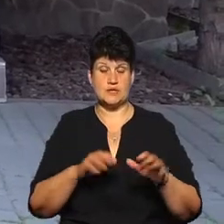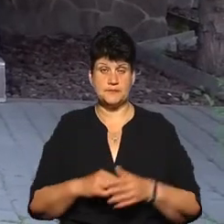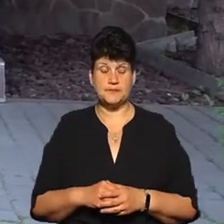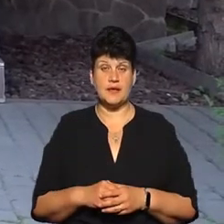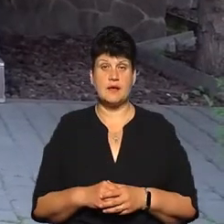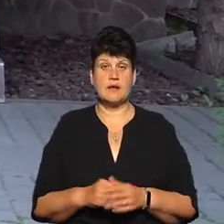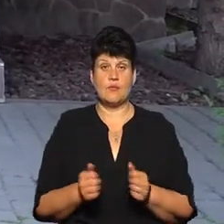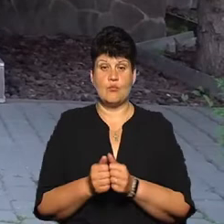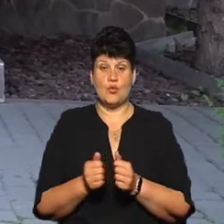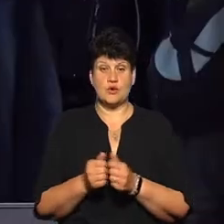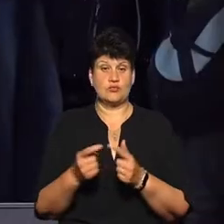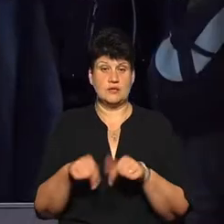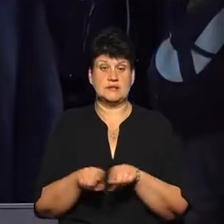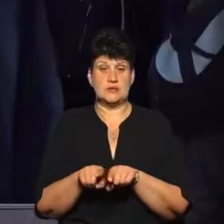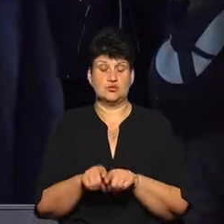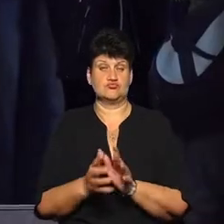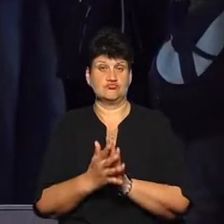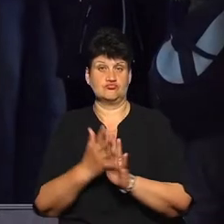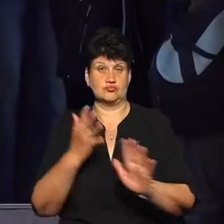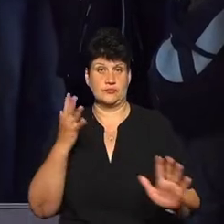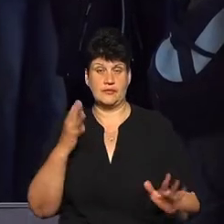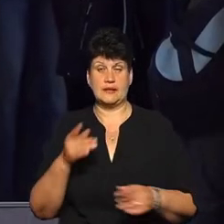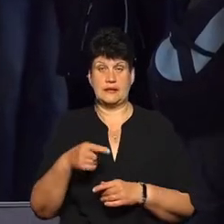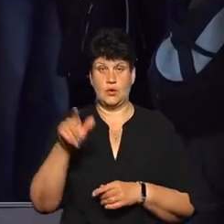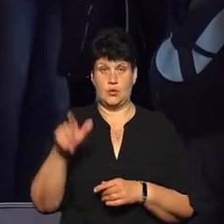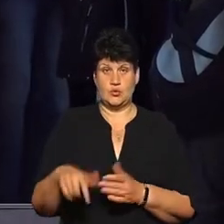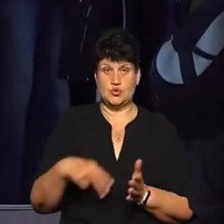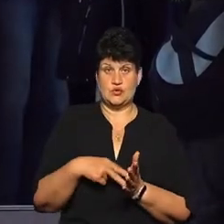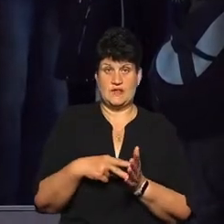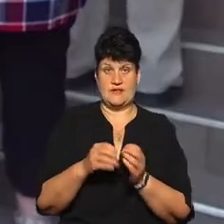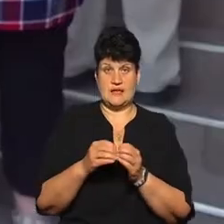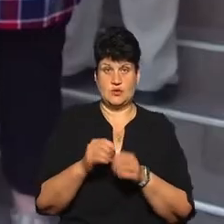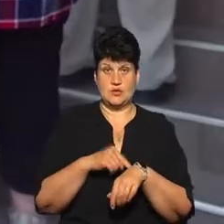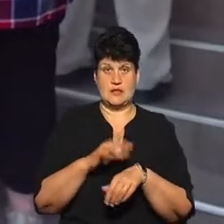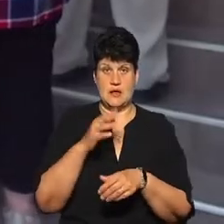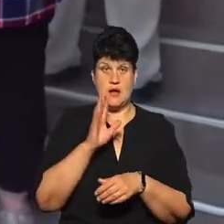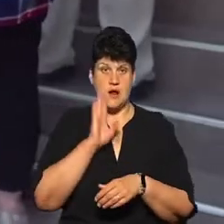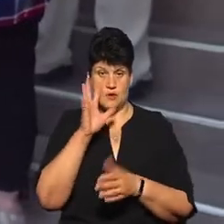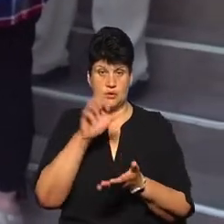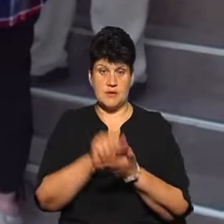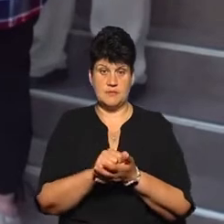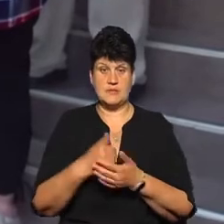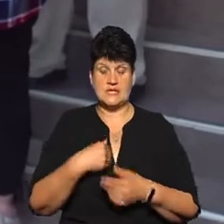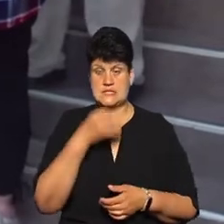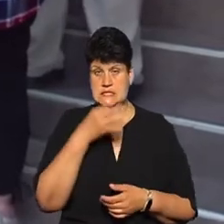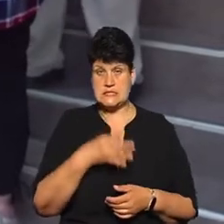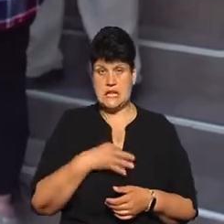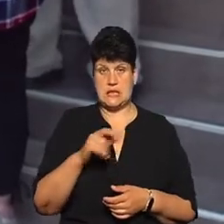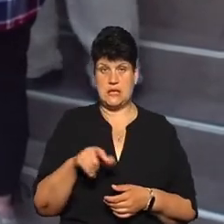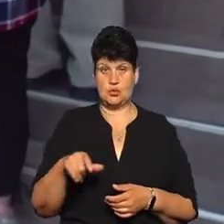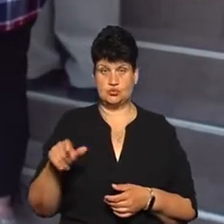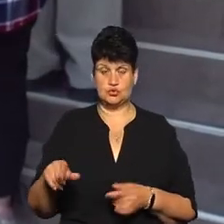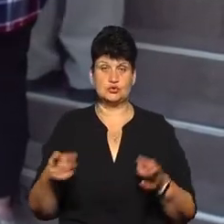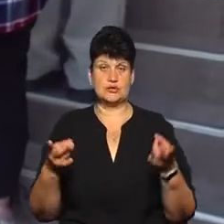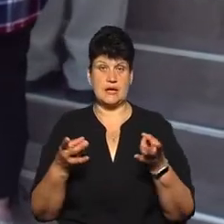відділенні іншого банку також черга. Тернополянин Богдан стоїть у ній від 10 ранку. Мені сказали люди, що